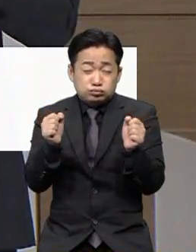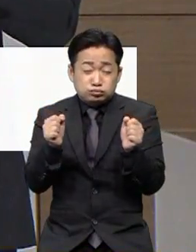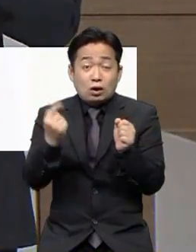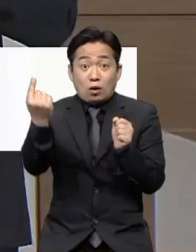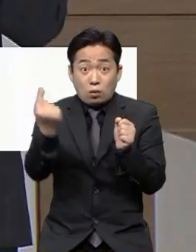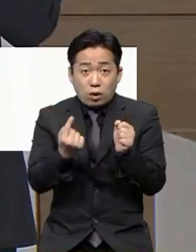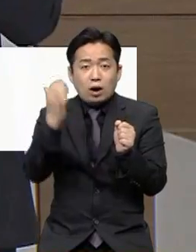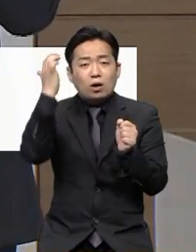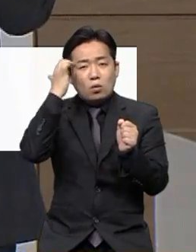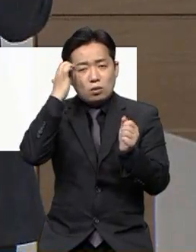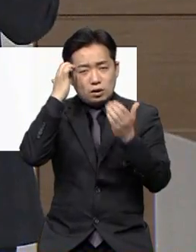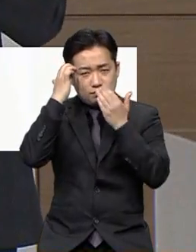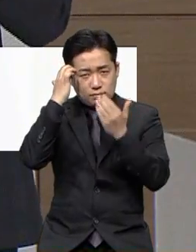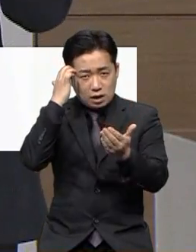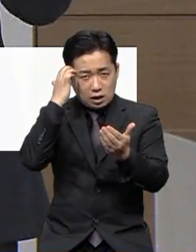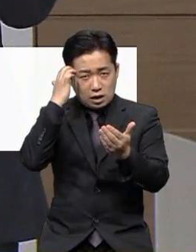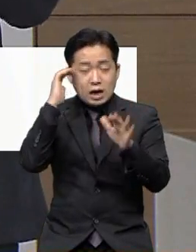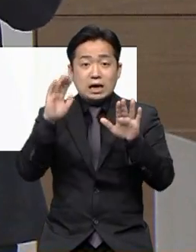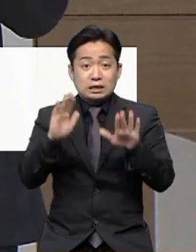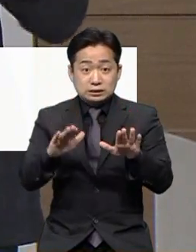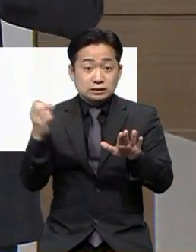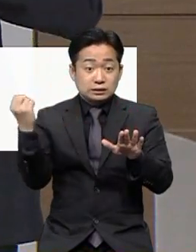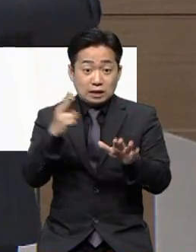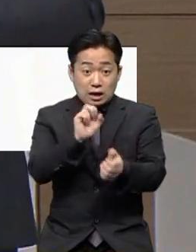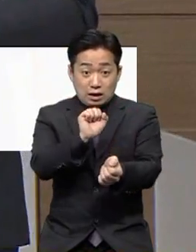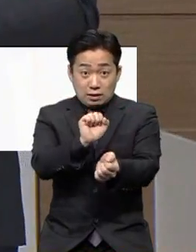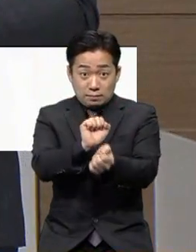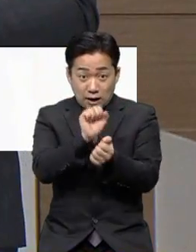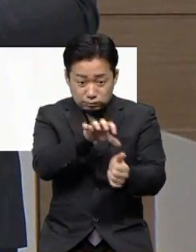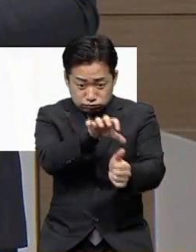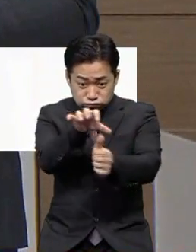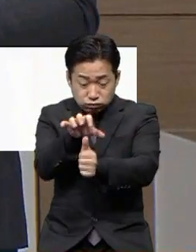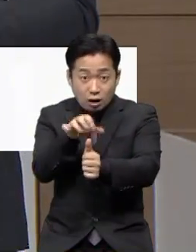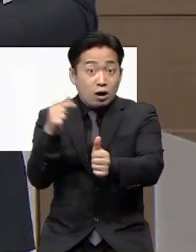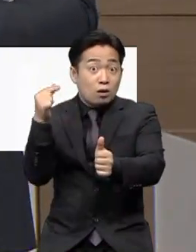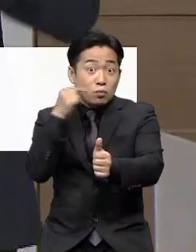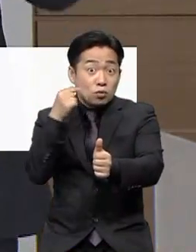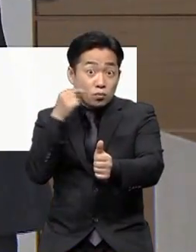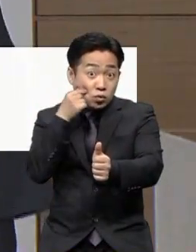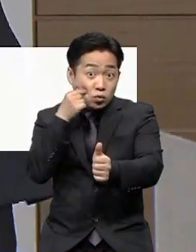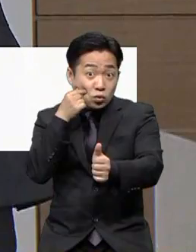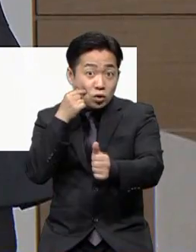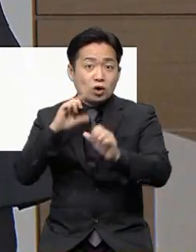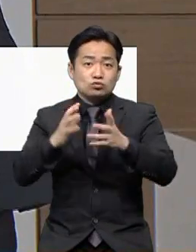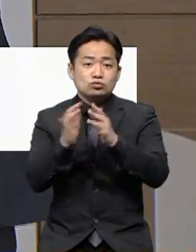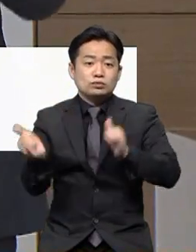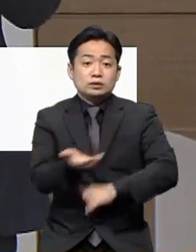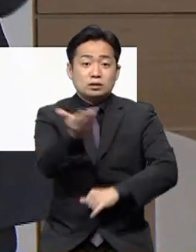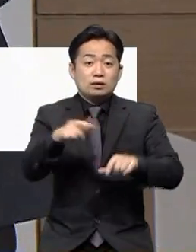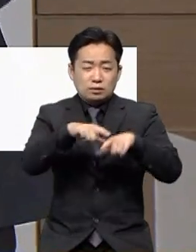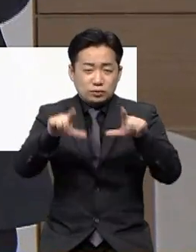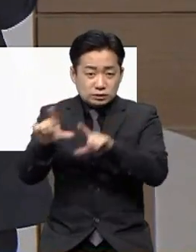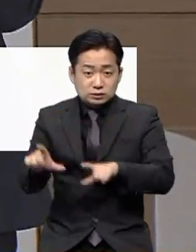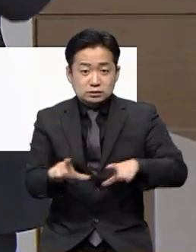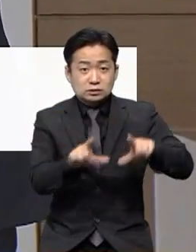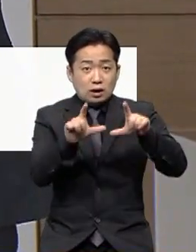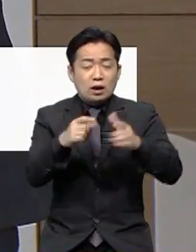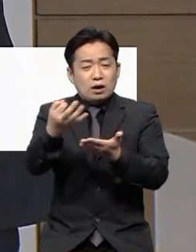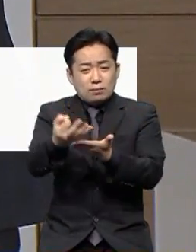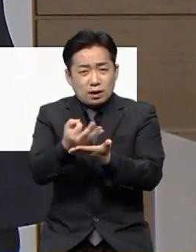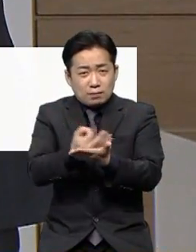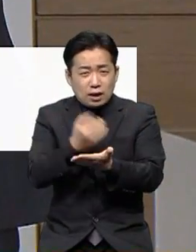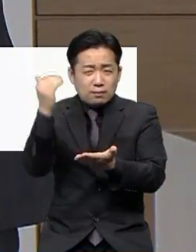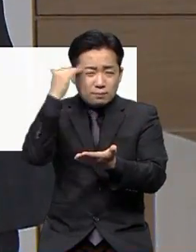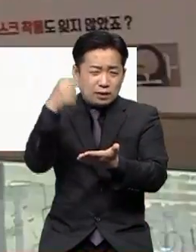있습니다. 지금 다시 방역망의 통제력을 회복하지 못한다면 국민들의 일상생활과 생업에